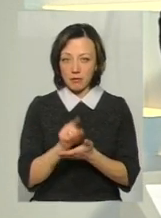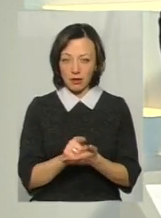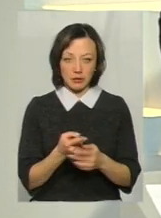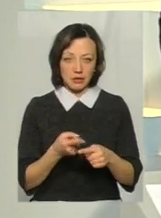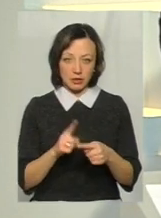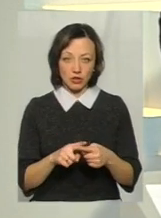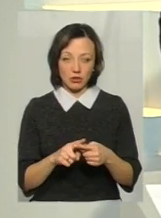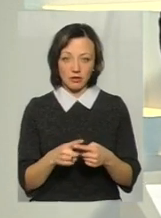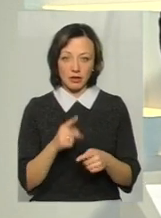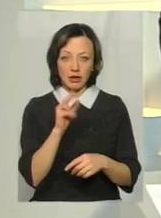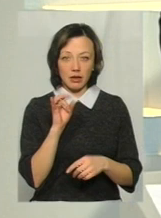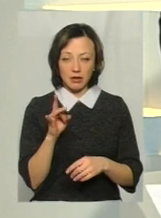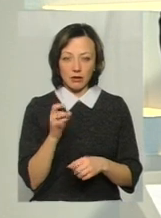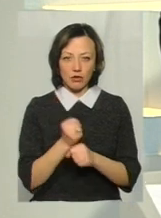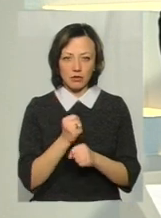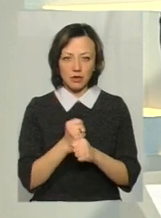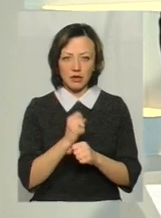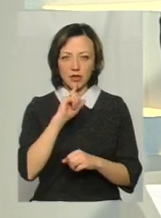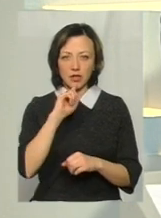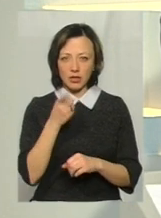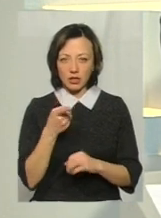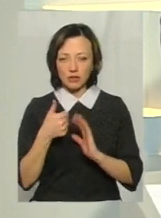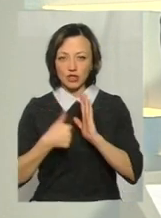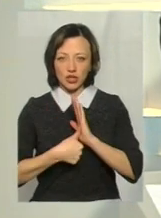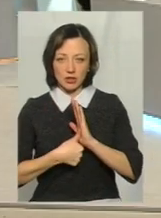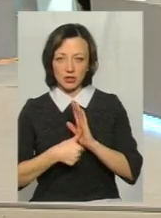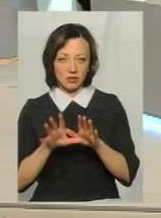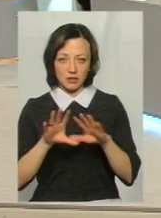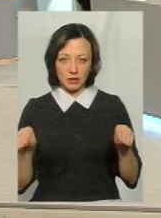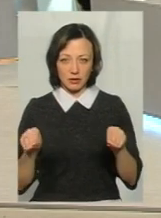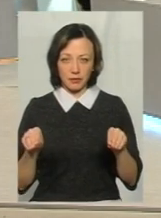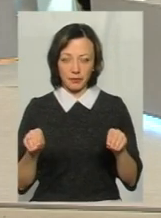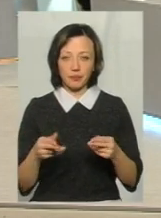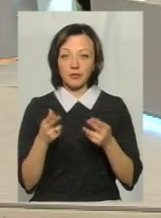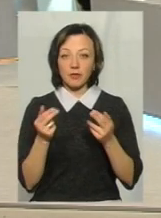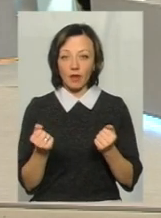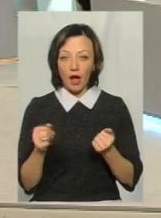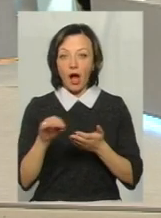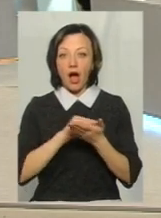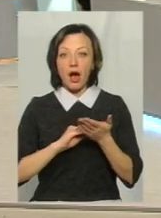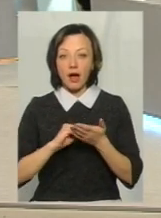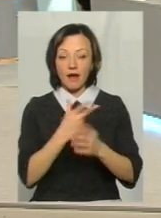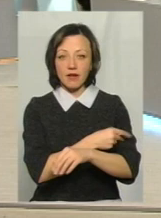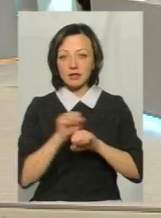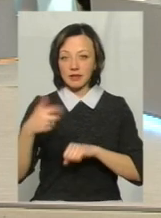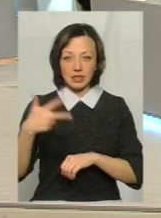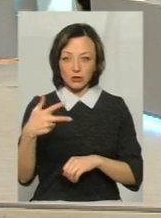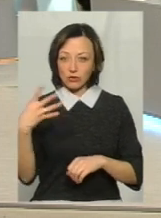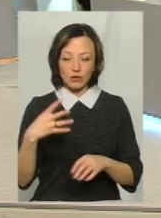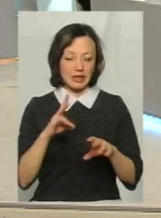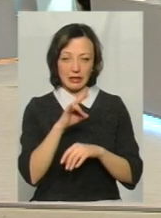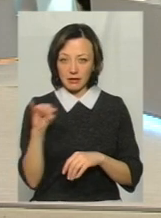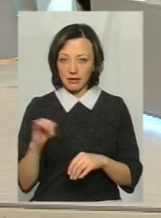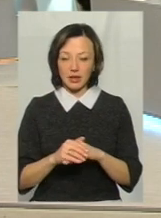ж щеплення від корі робиться, якщо не помиляюсь, в рік і в 6 років. І в 6, і все. Так. А ревакцинація там в 30 чи в 40 вже не робиться. Тобто